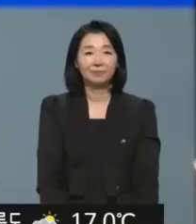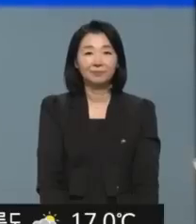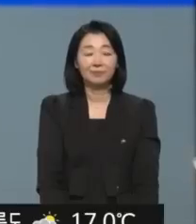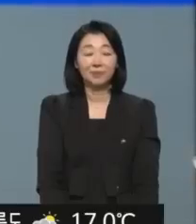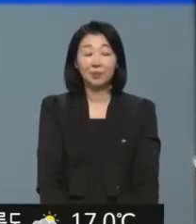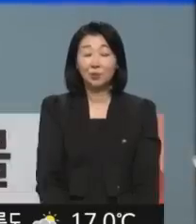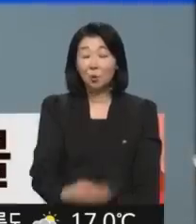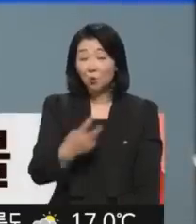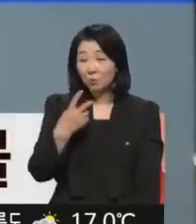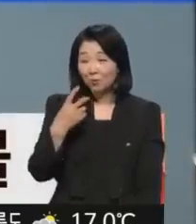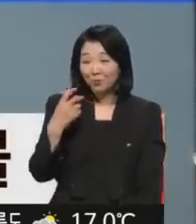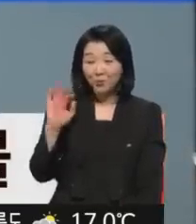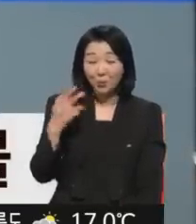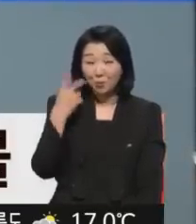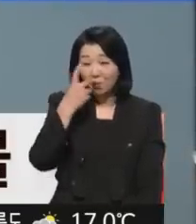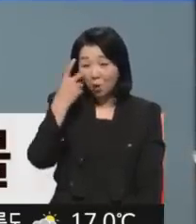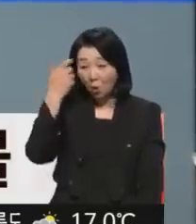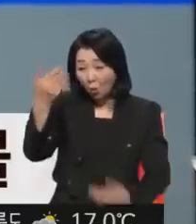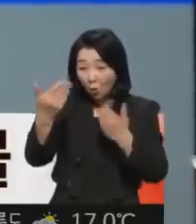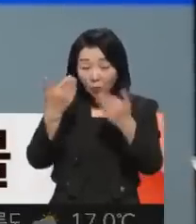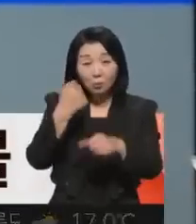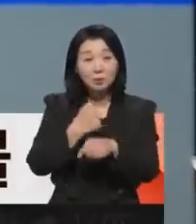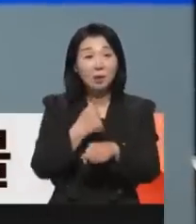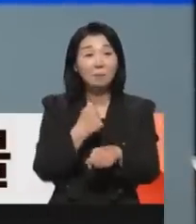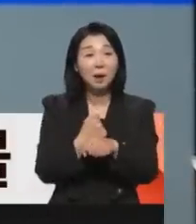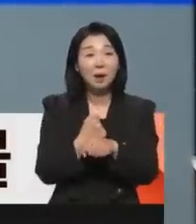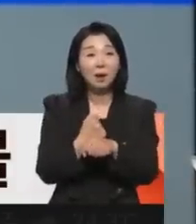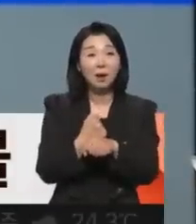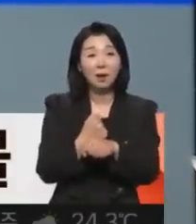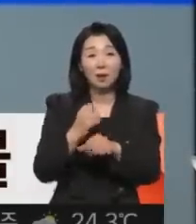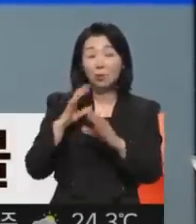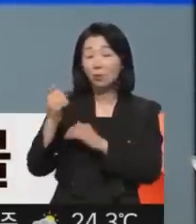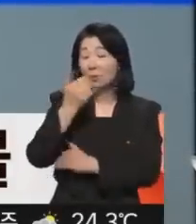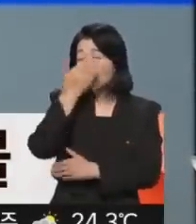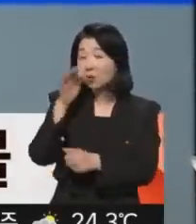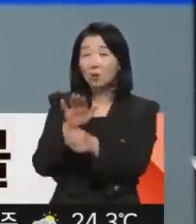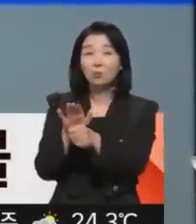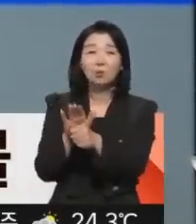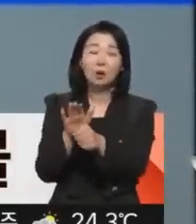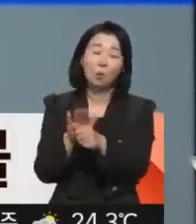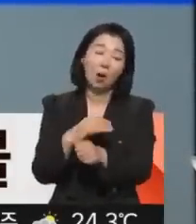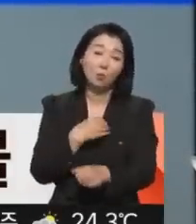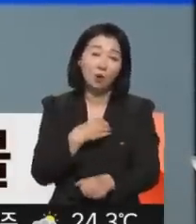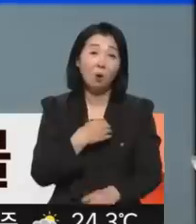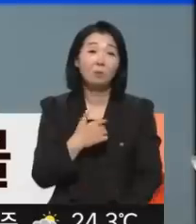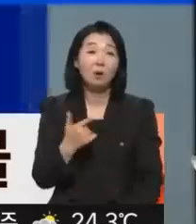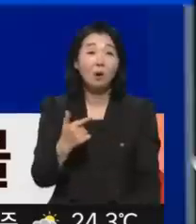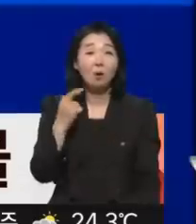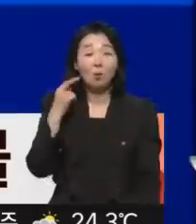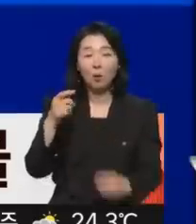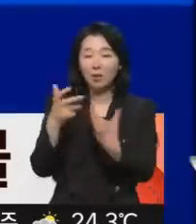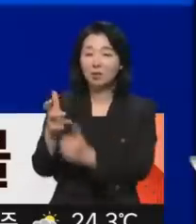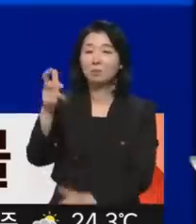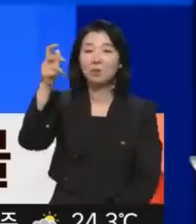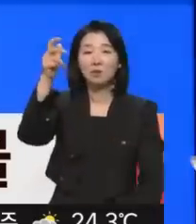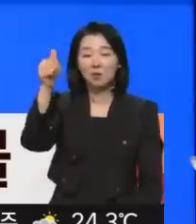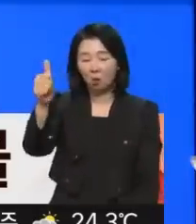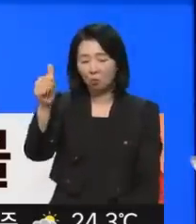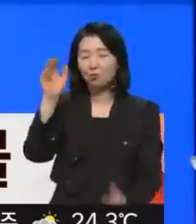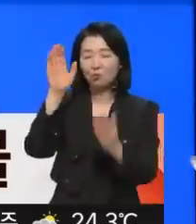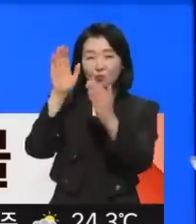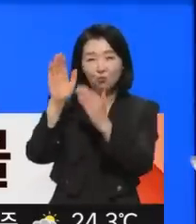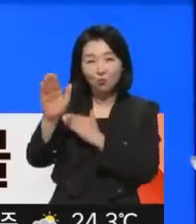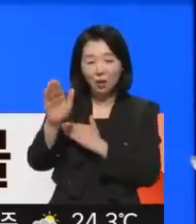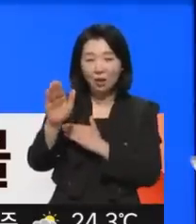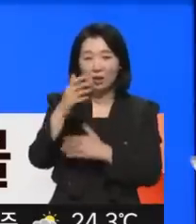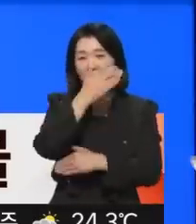최근 여론조사를 보면 국민의힘의 청년층 지지율에 경고등이 들어왔죠. 김기현 지도부 출범 이후 청년층이 대거 이탈했다는 건데요. 김